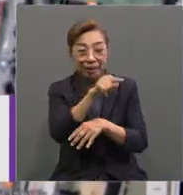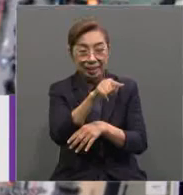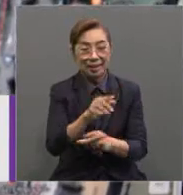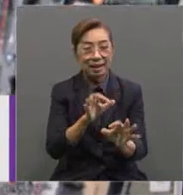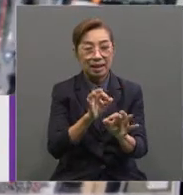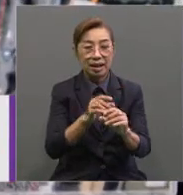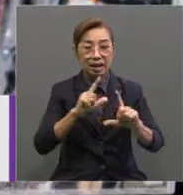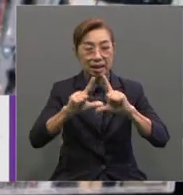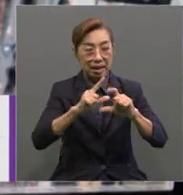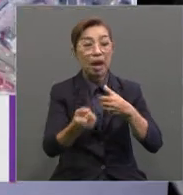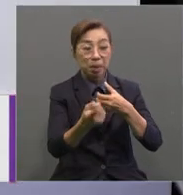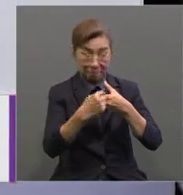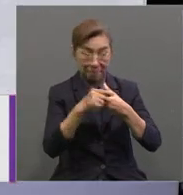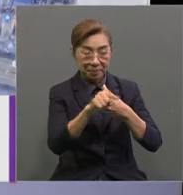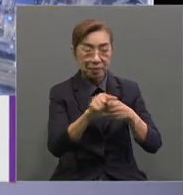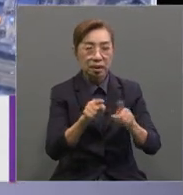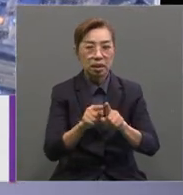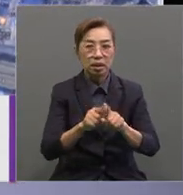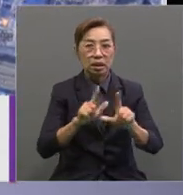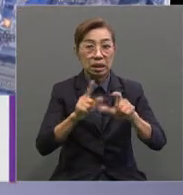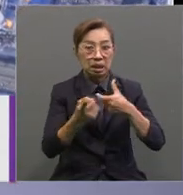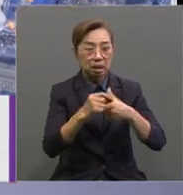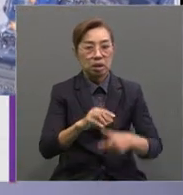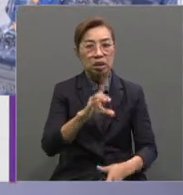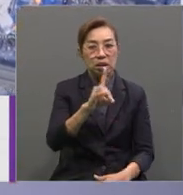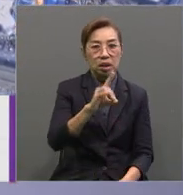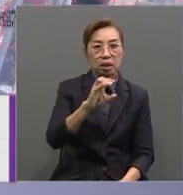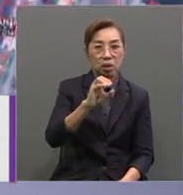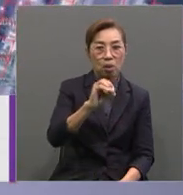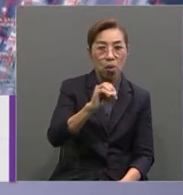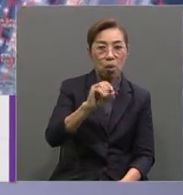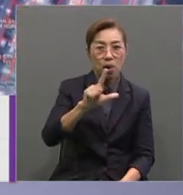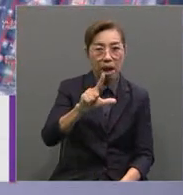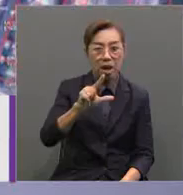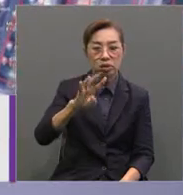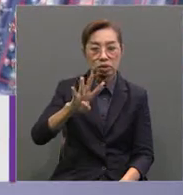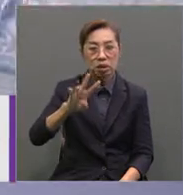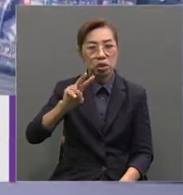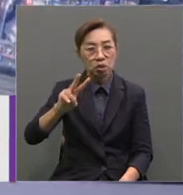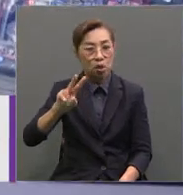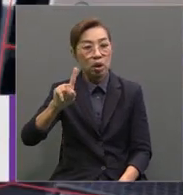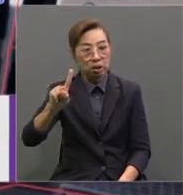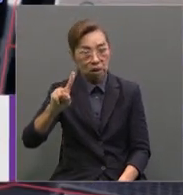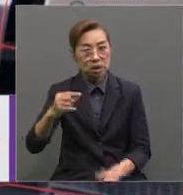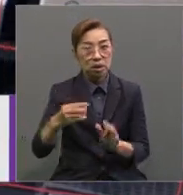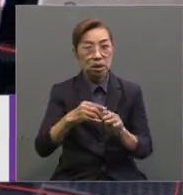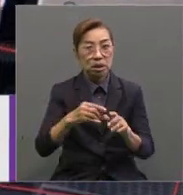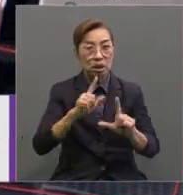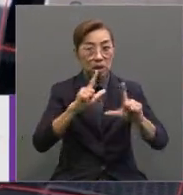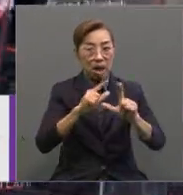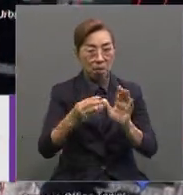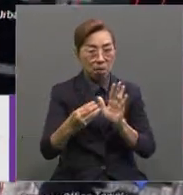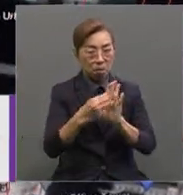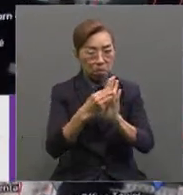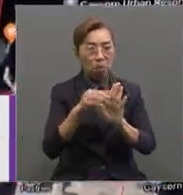ชื่อนะครับในเรื่องของเป็น D 421นะครับมีโลโก้ของกรมที่ดินเหมือน